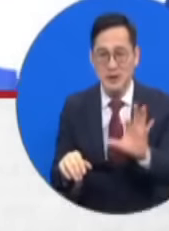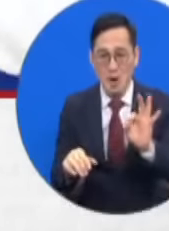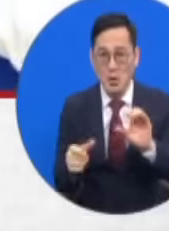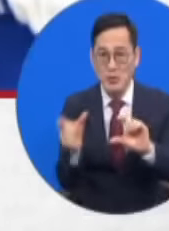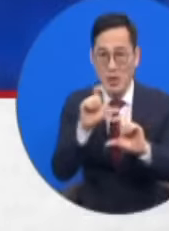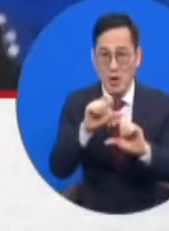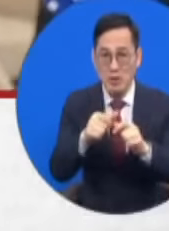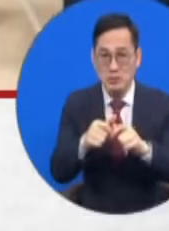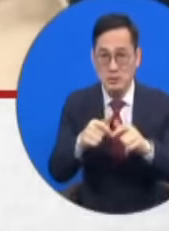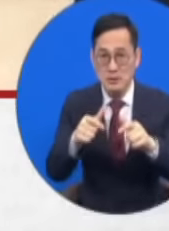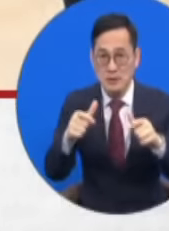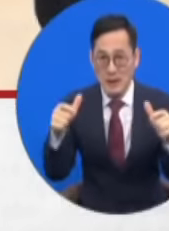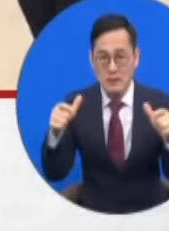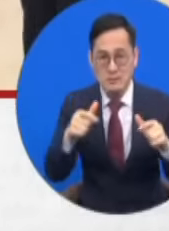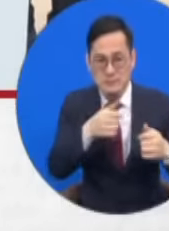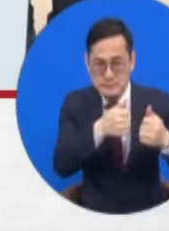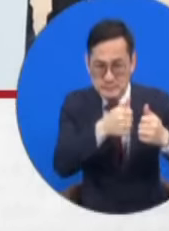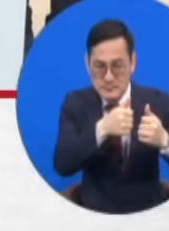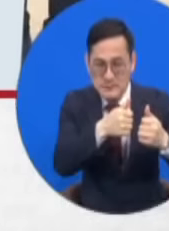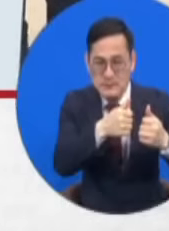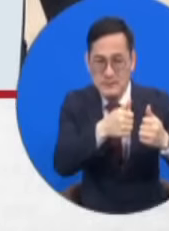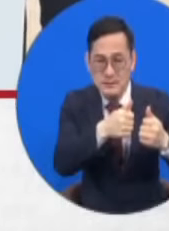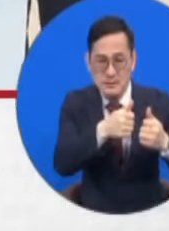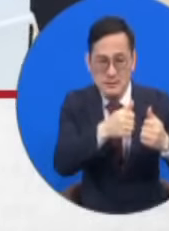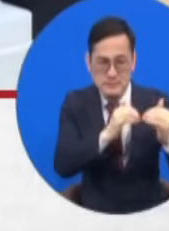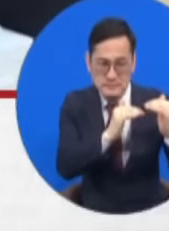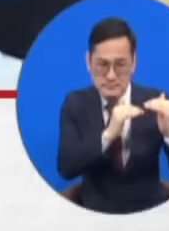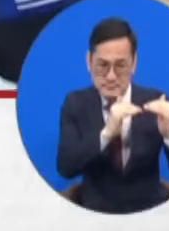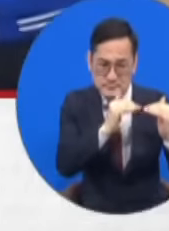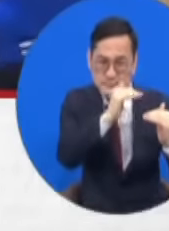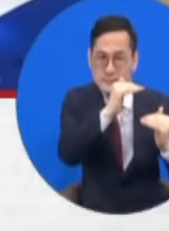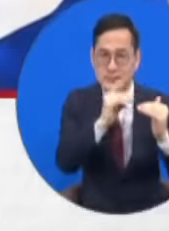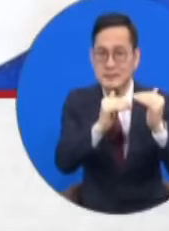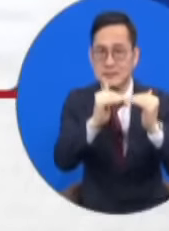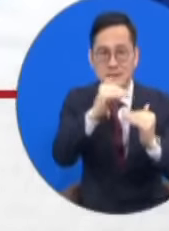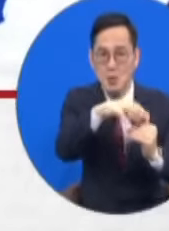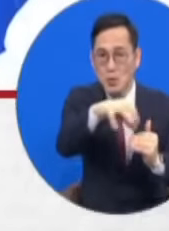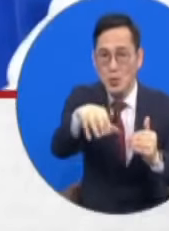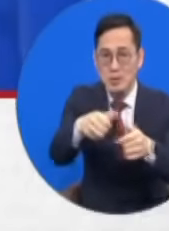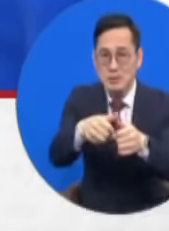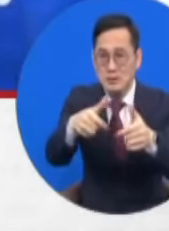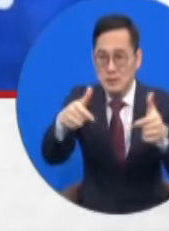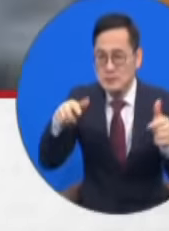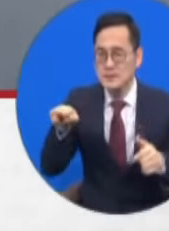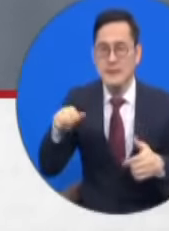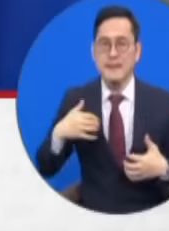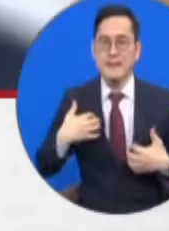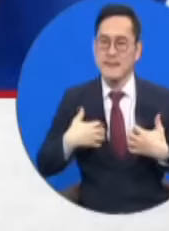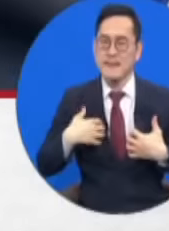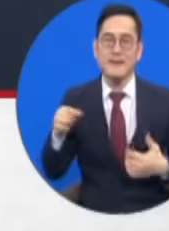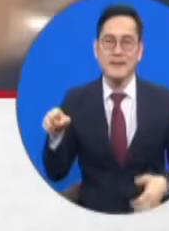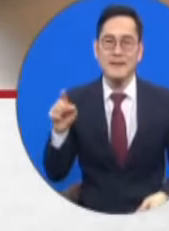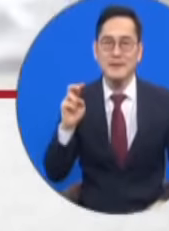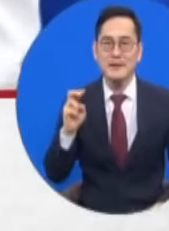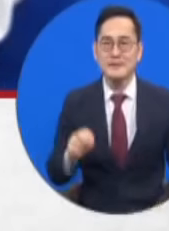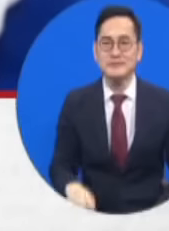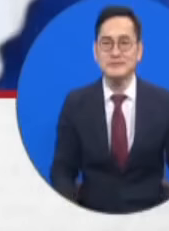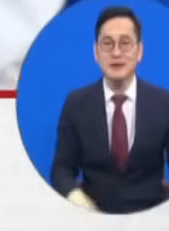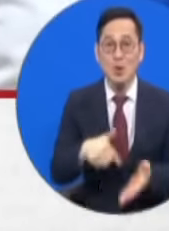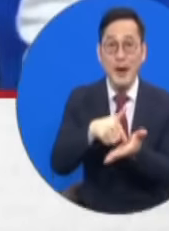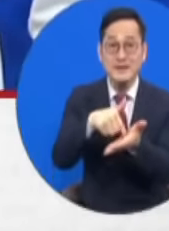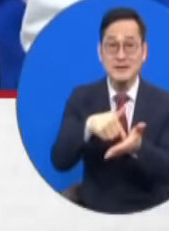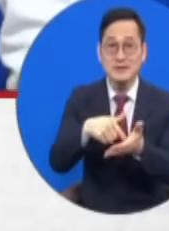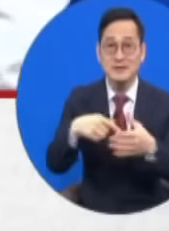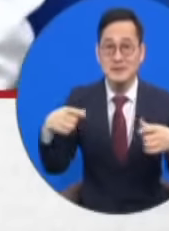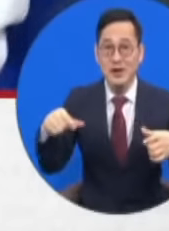격전지에서 그런 현상이 벌어졌다고 하는 것이니까 국민의힘으로서는 상당히 좀 고무적일 수 있는 것이죠. 방금 보여드렸던, 예. 광진검 여론조사는 지난주